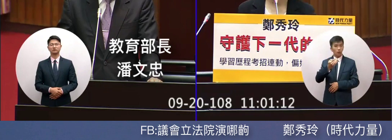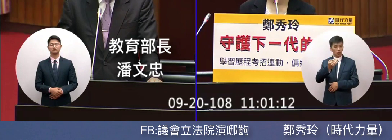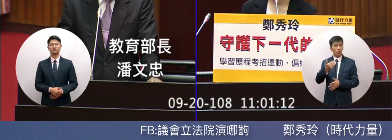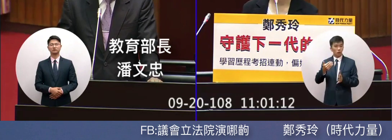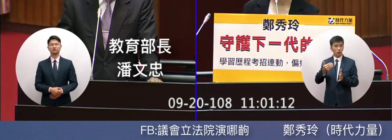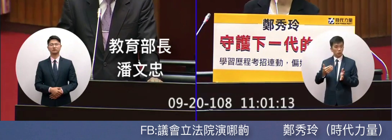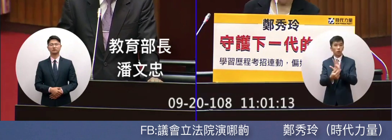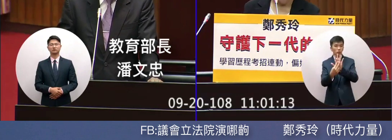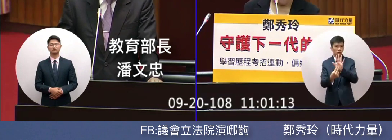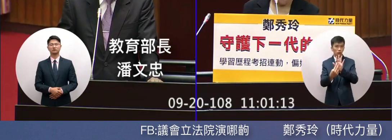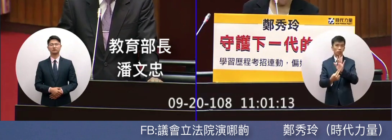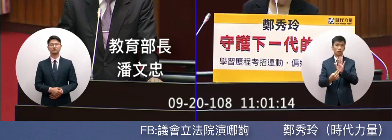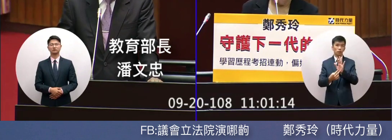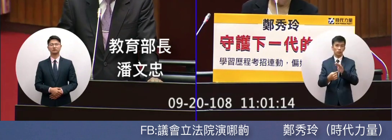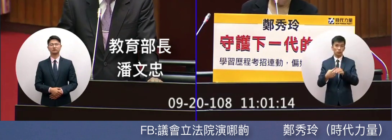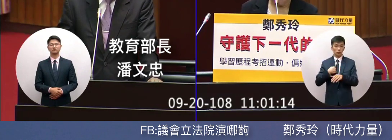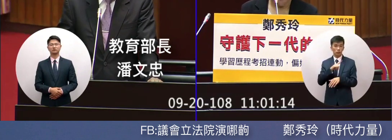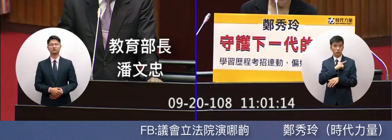知，